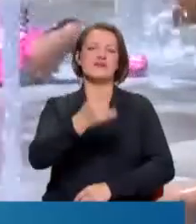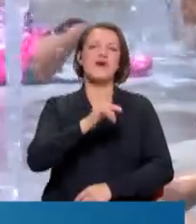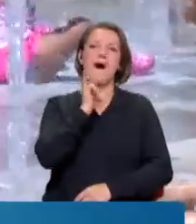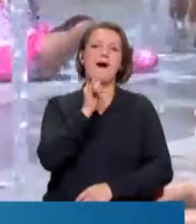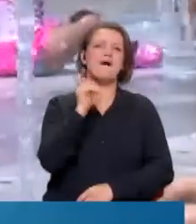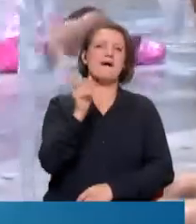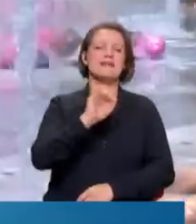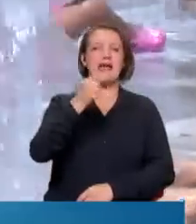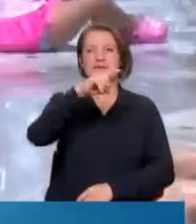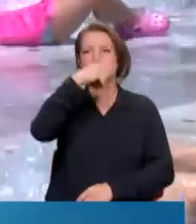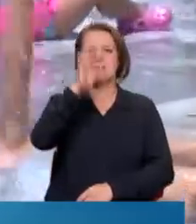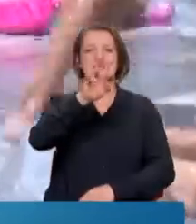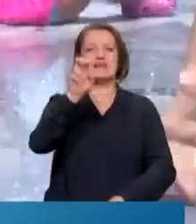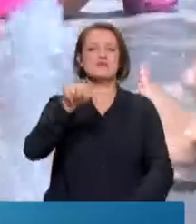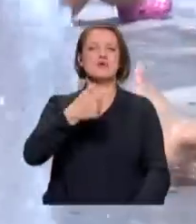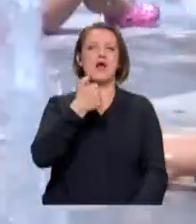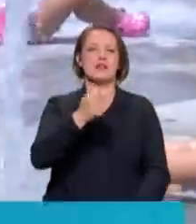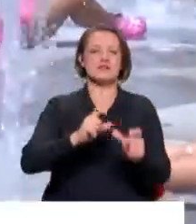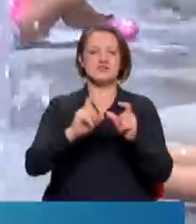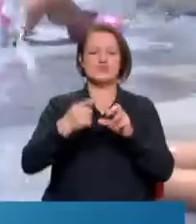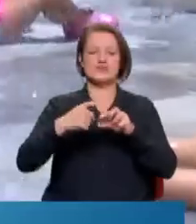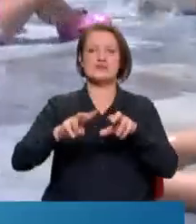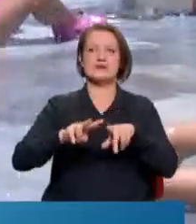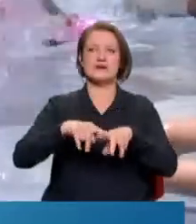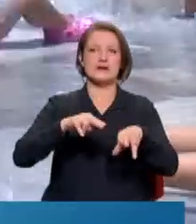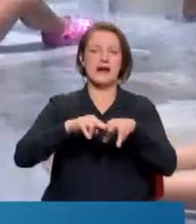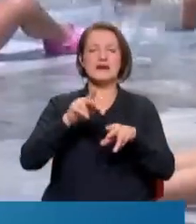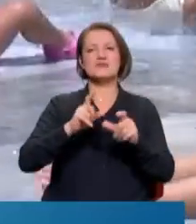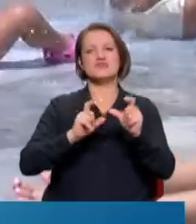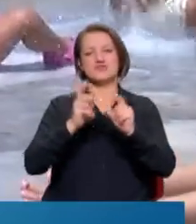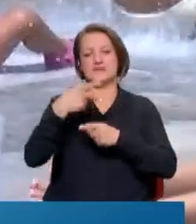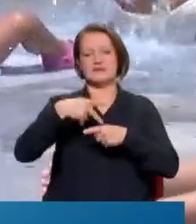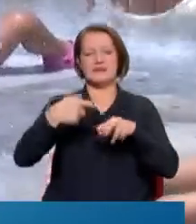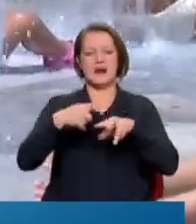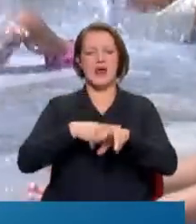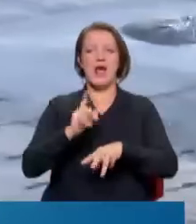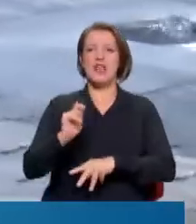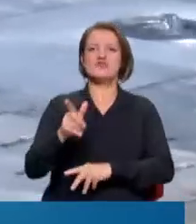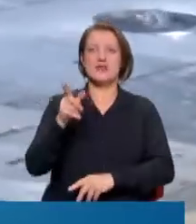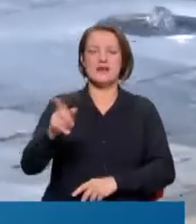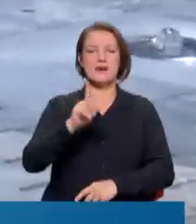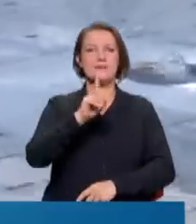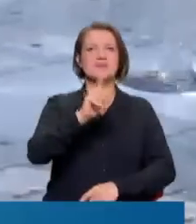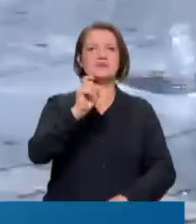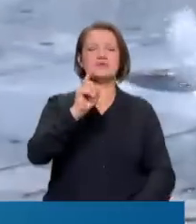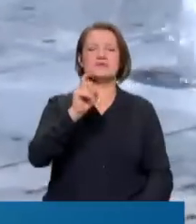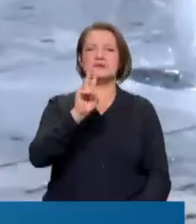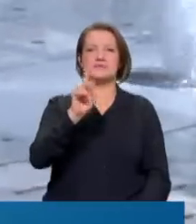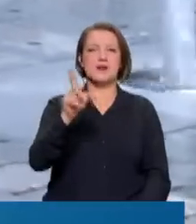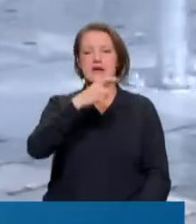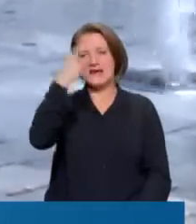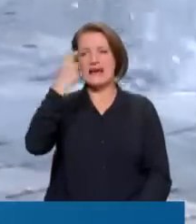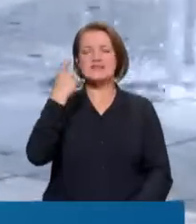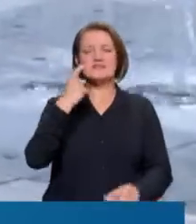ayında 48,5 derece ile Şırnak'ın Cizre ilçesinde kaydedildi 1991 2020 yaz mevsimi ortalama